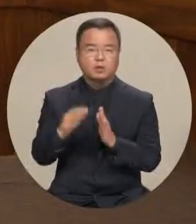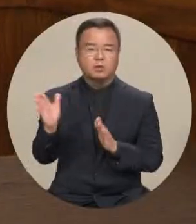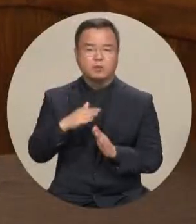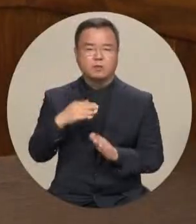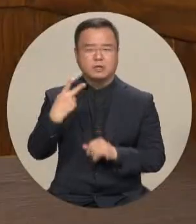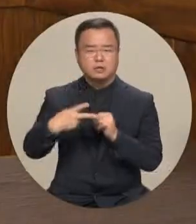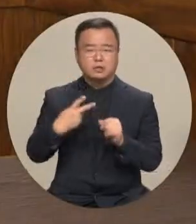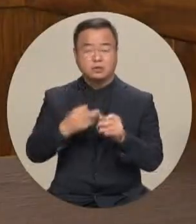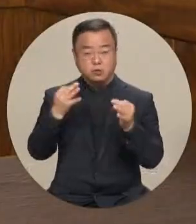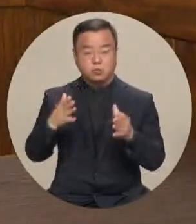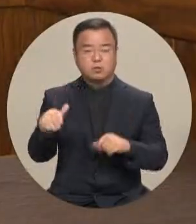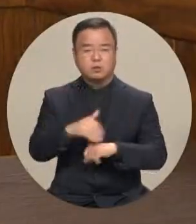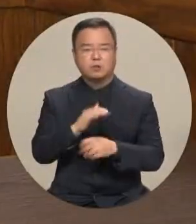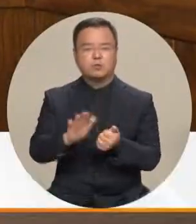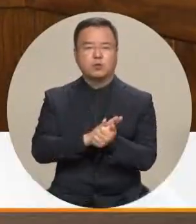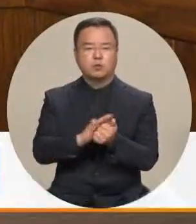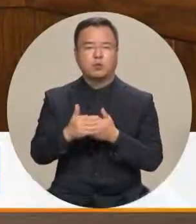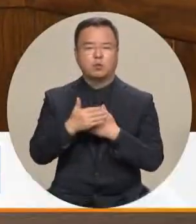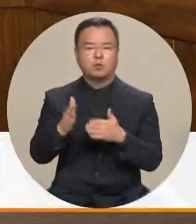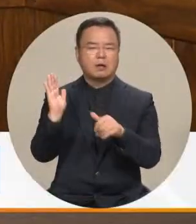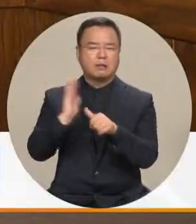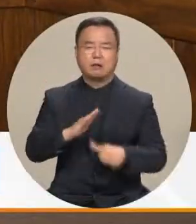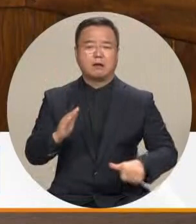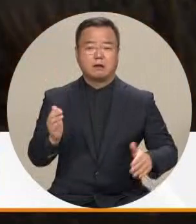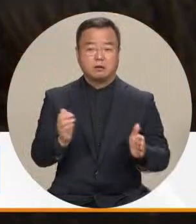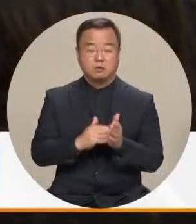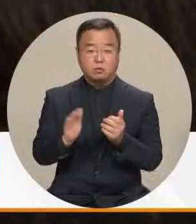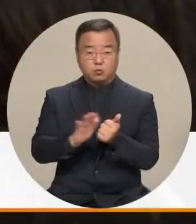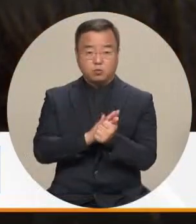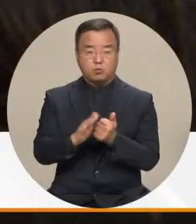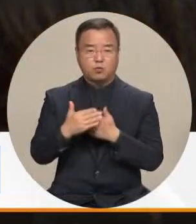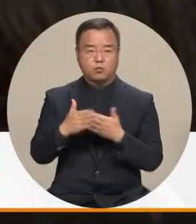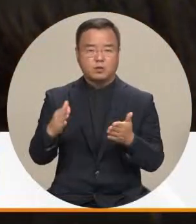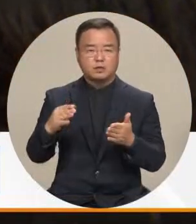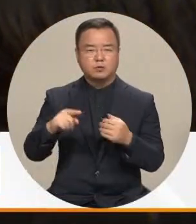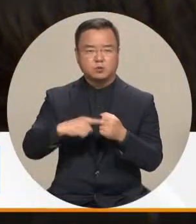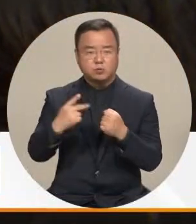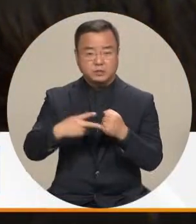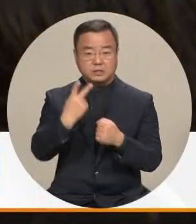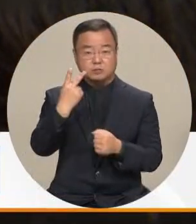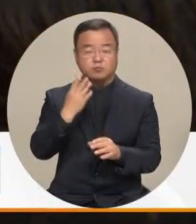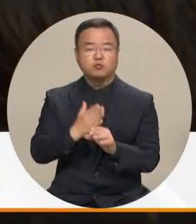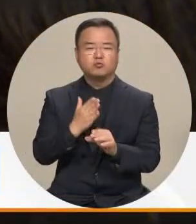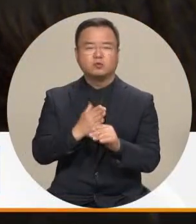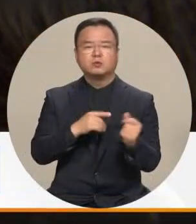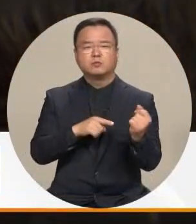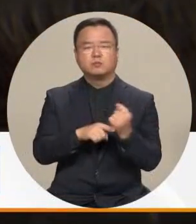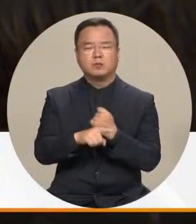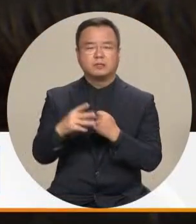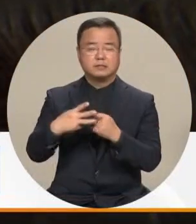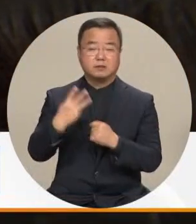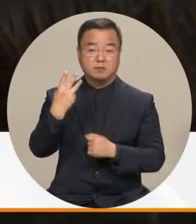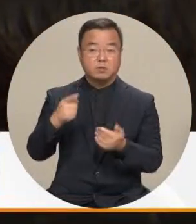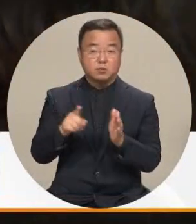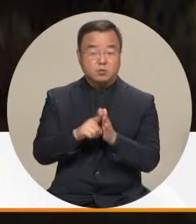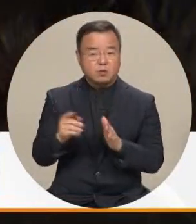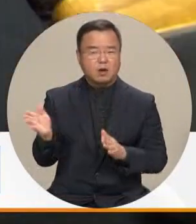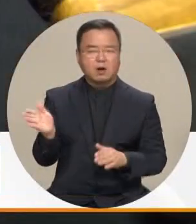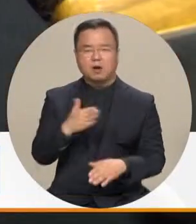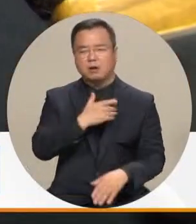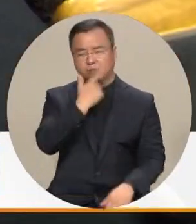교실에서 떨어졌습니다. 돌봄 교실이 1, 2학년 위주로 운영되다 보니 3학년을 위한 자리는 적었기